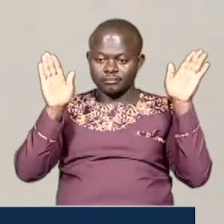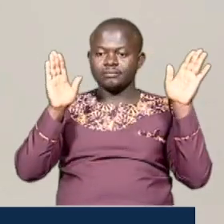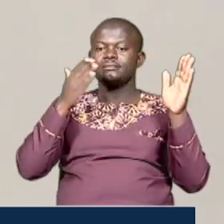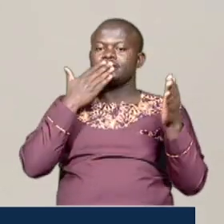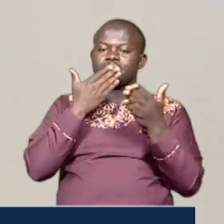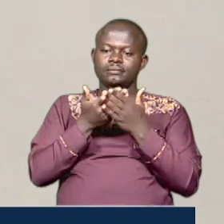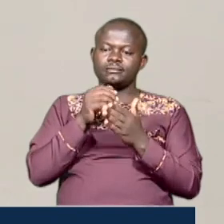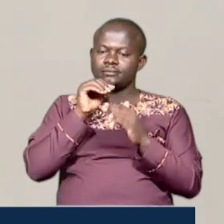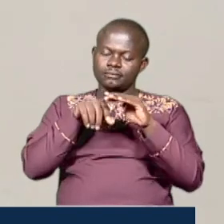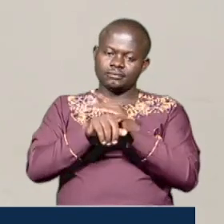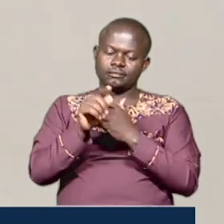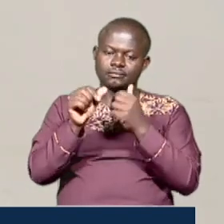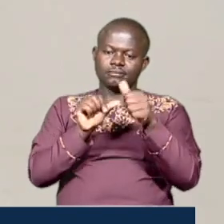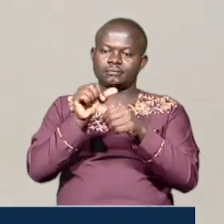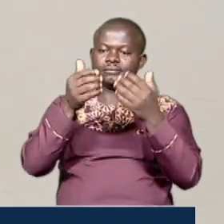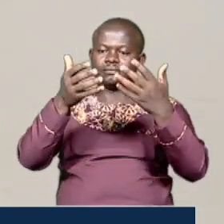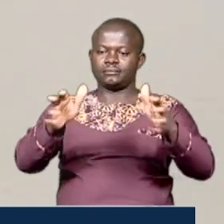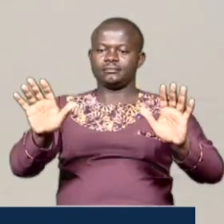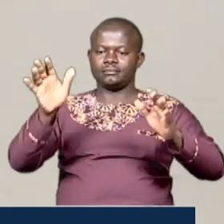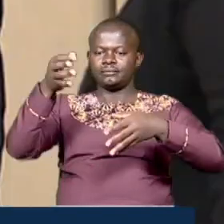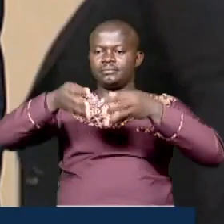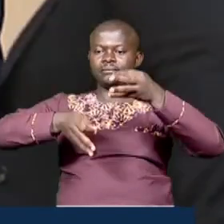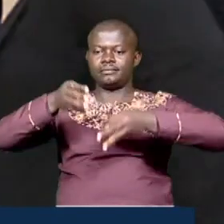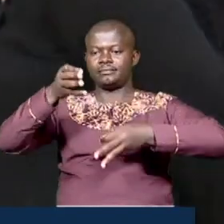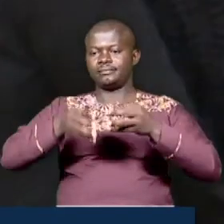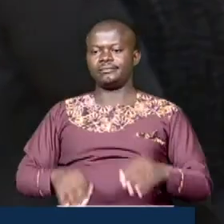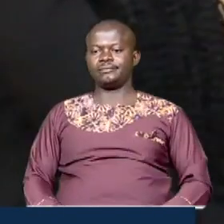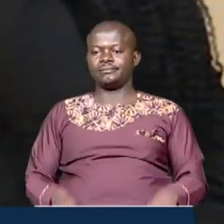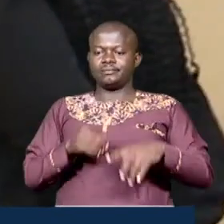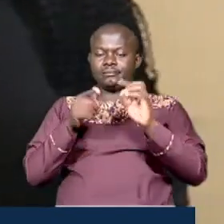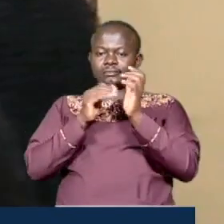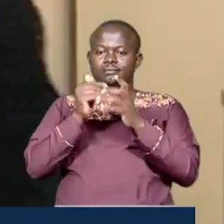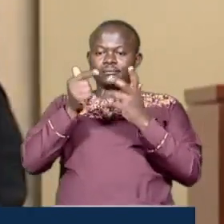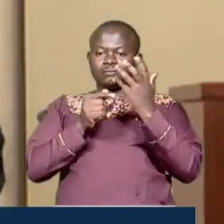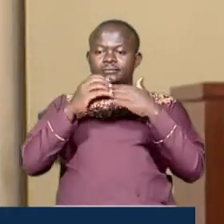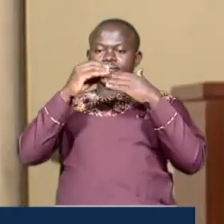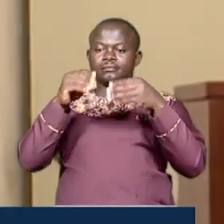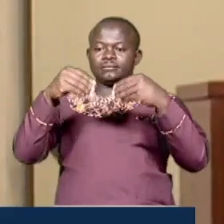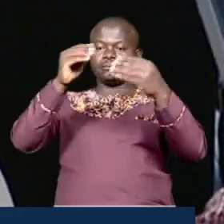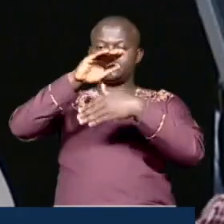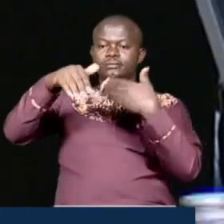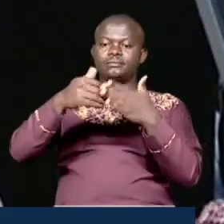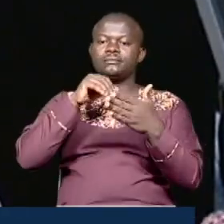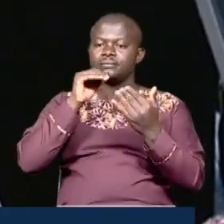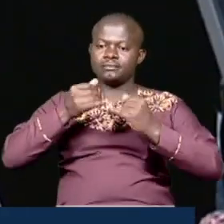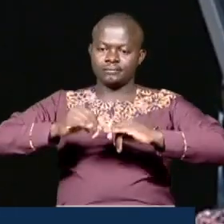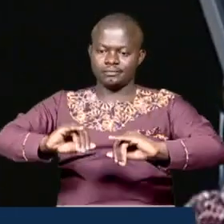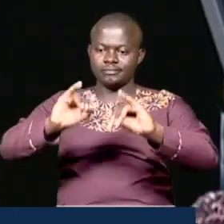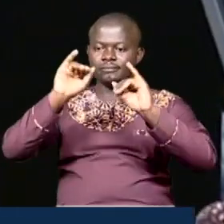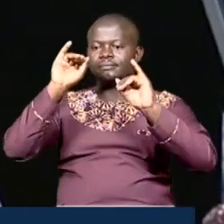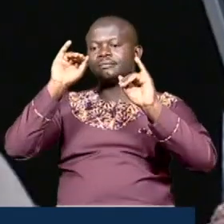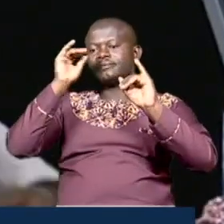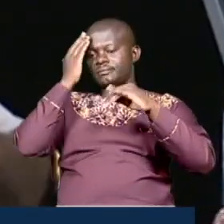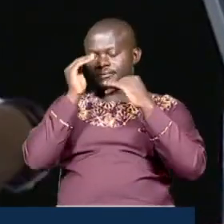ntabwo rwinjira mu byerekeye no kurangiza imanza gusa ibi umuyobozi atanga byose ntabwo bishyirwa mu bikorwa kuko